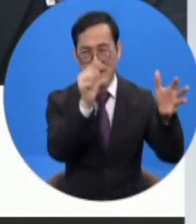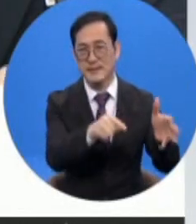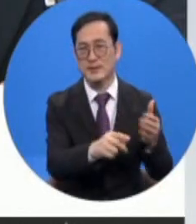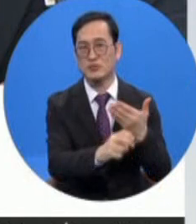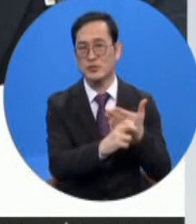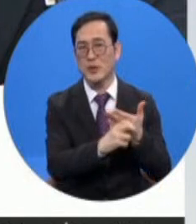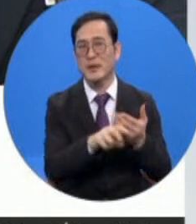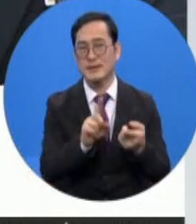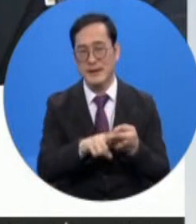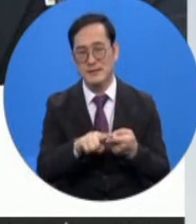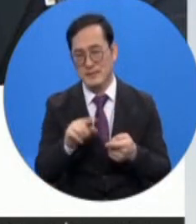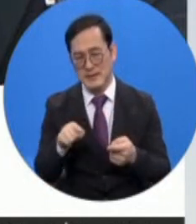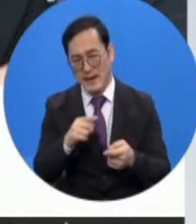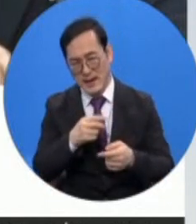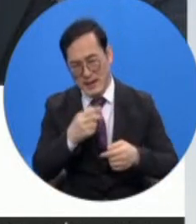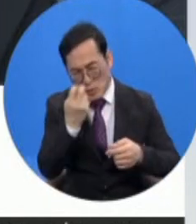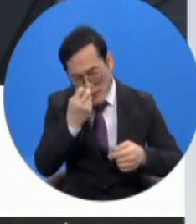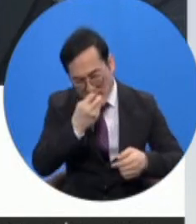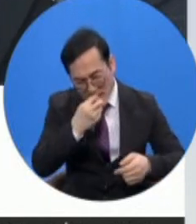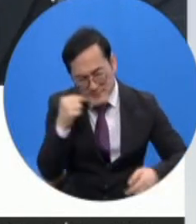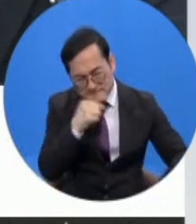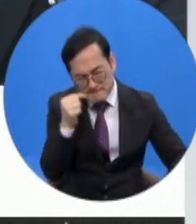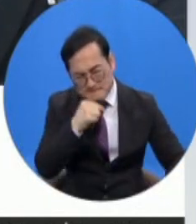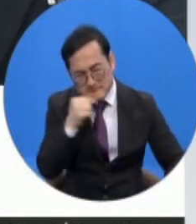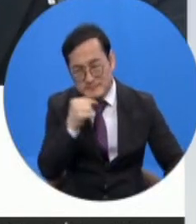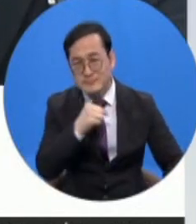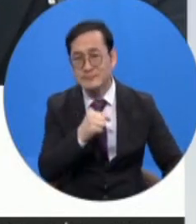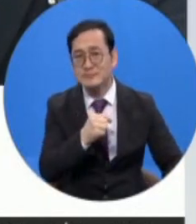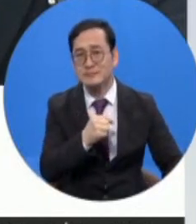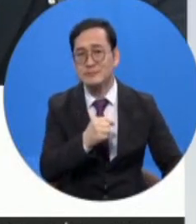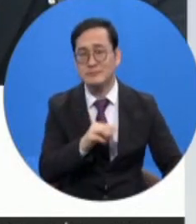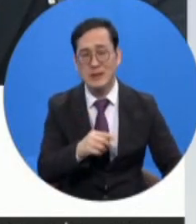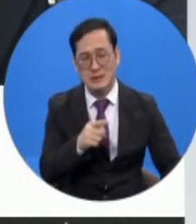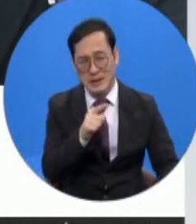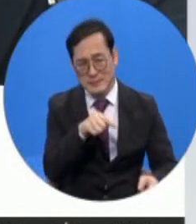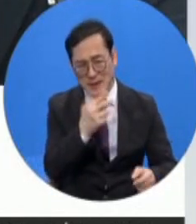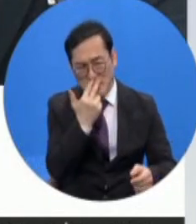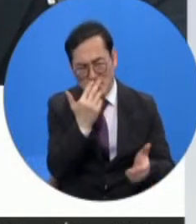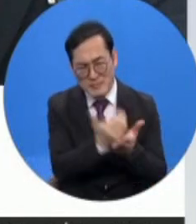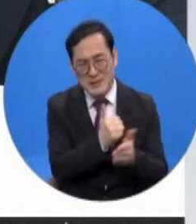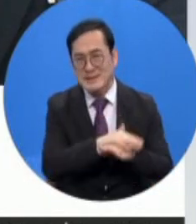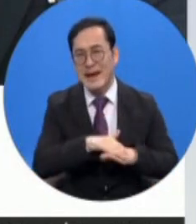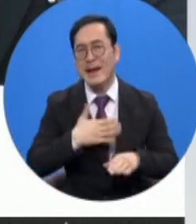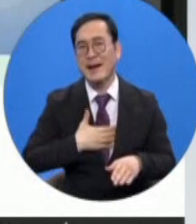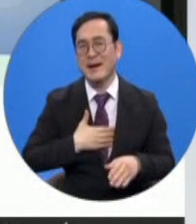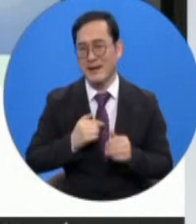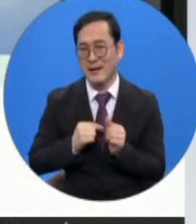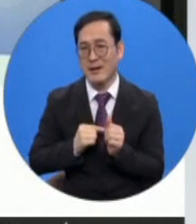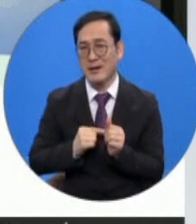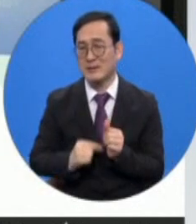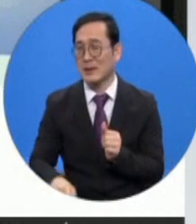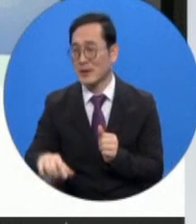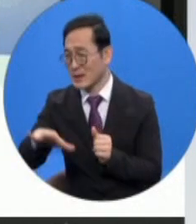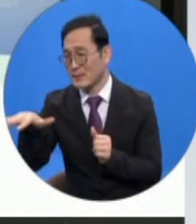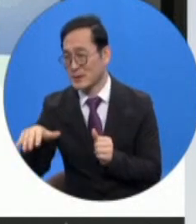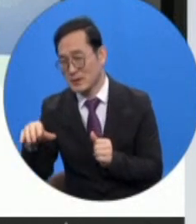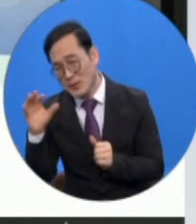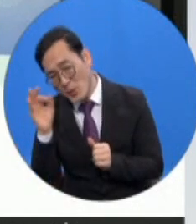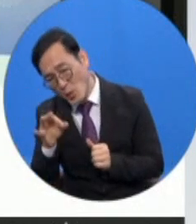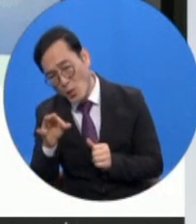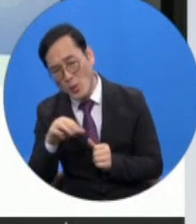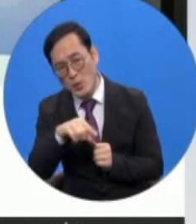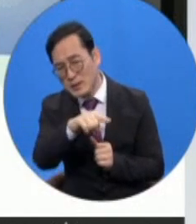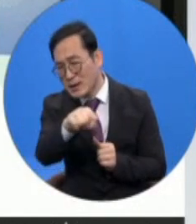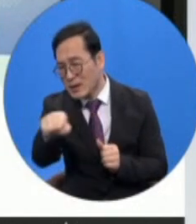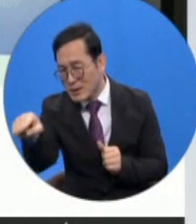이 대장동에 관련된 각종 제보들이 아마 원희룡 후보에게 쏟아졌던 상황으로 알고 있습니다. 지금도 이 내용들을 다시 한번